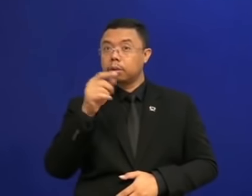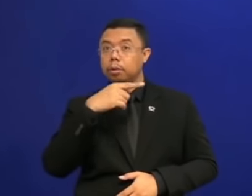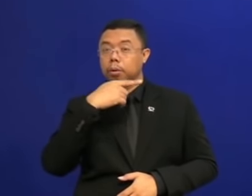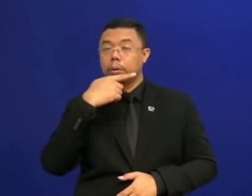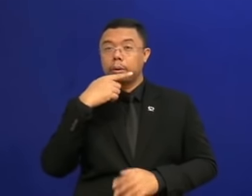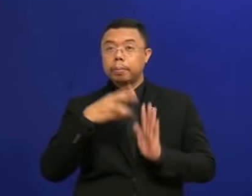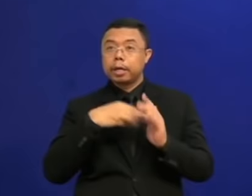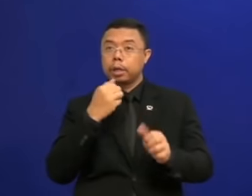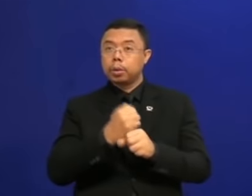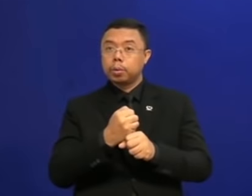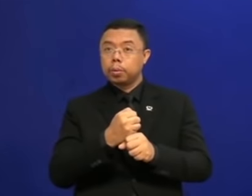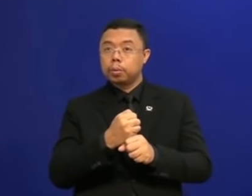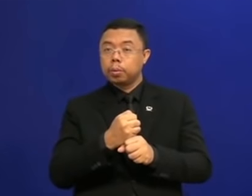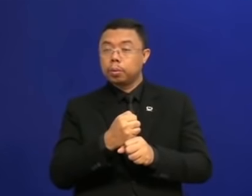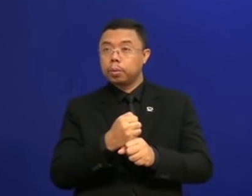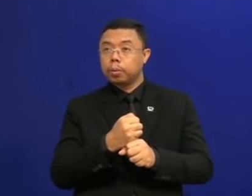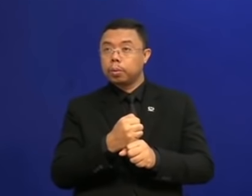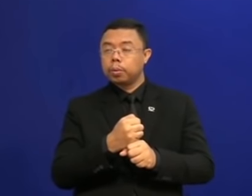minggu,